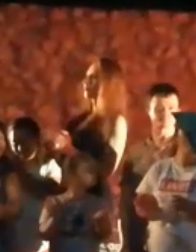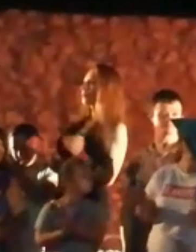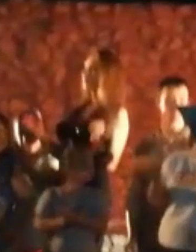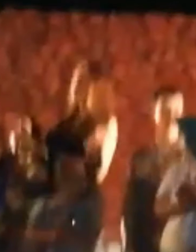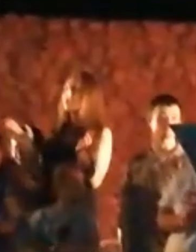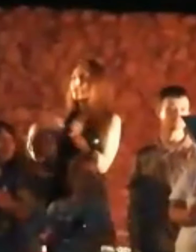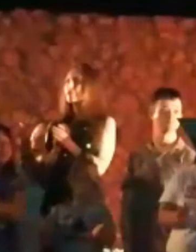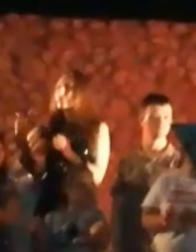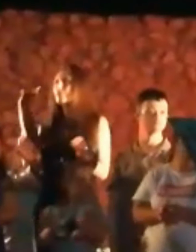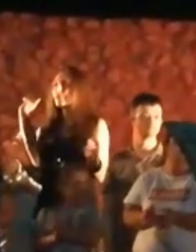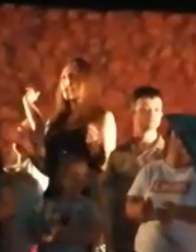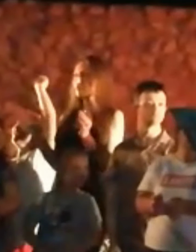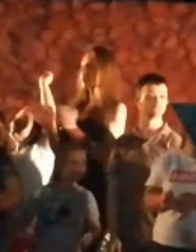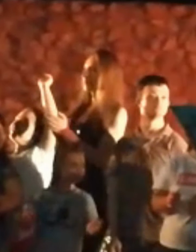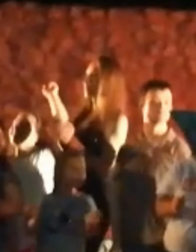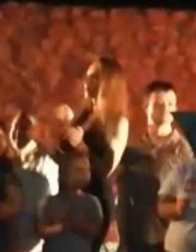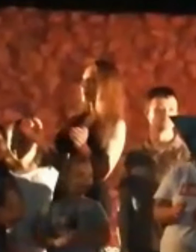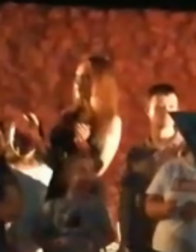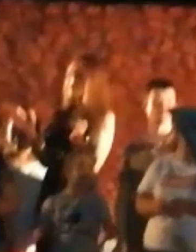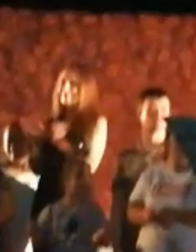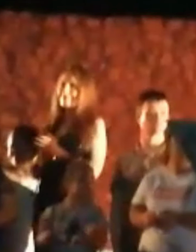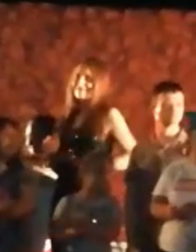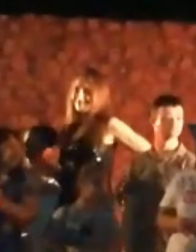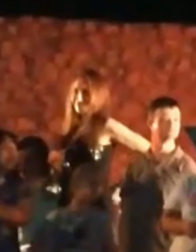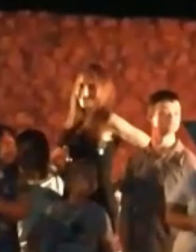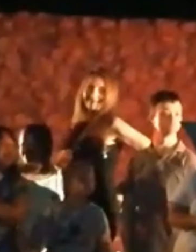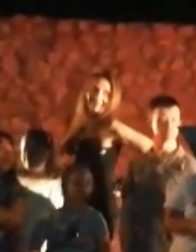Oh! Però non so sta porca,